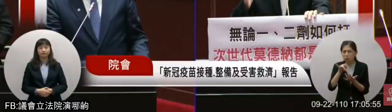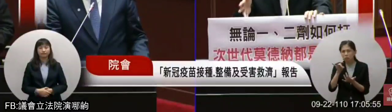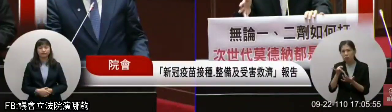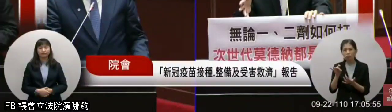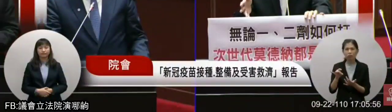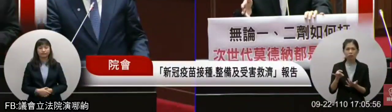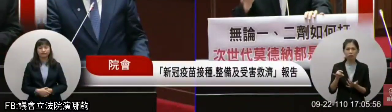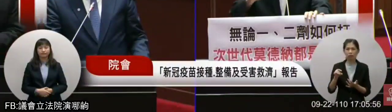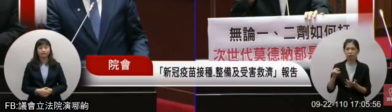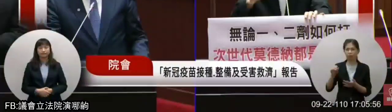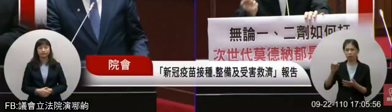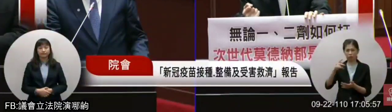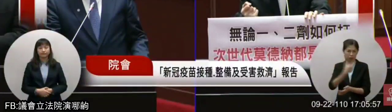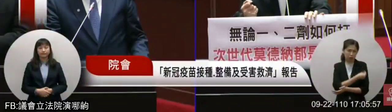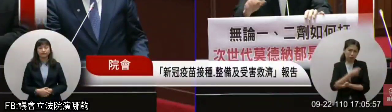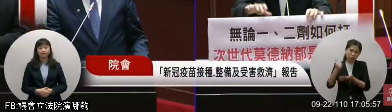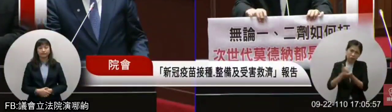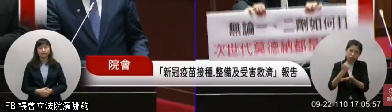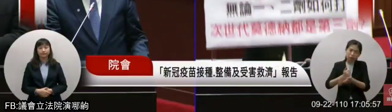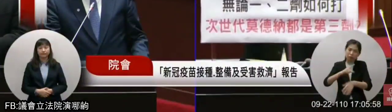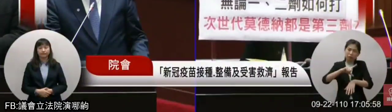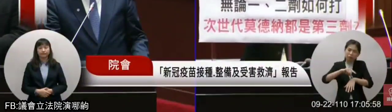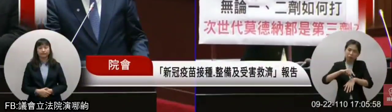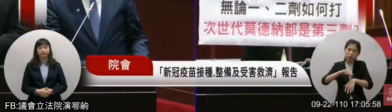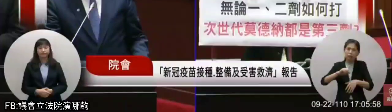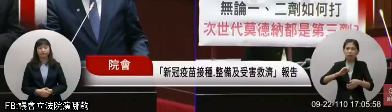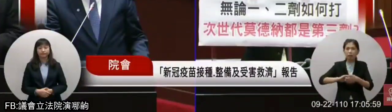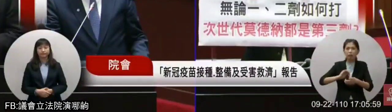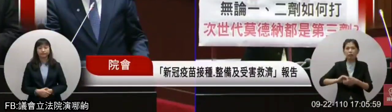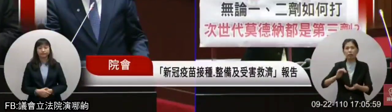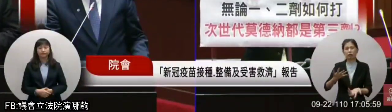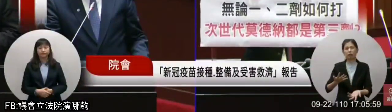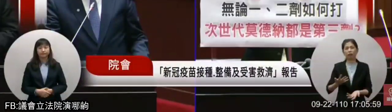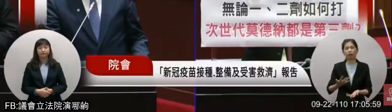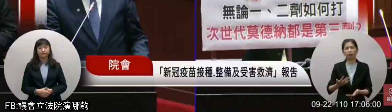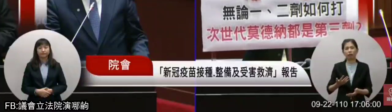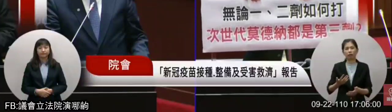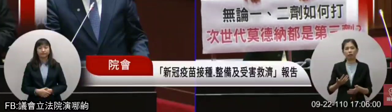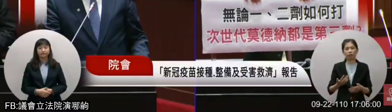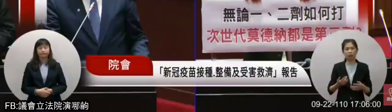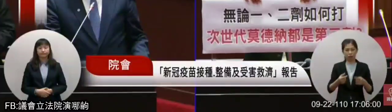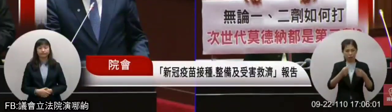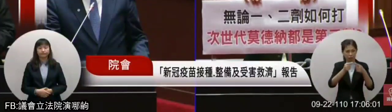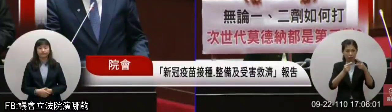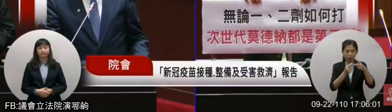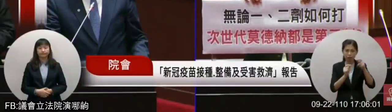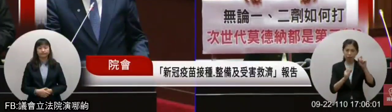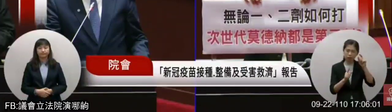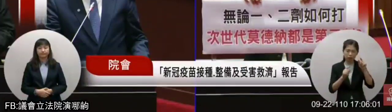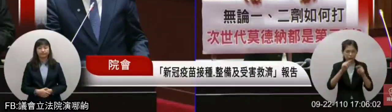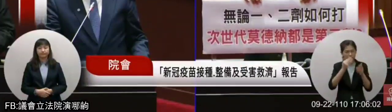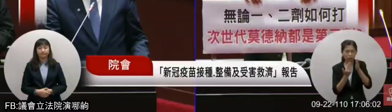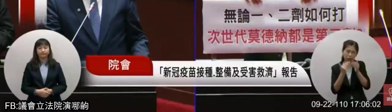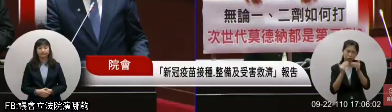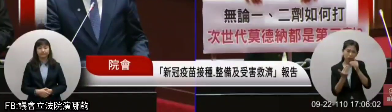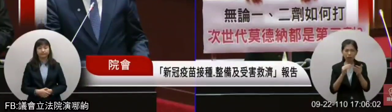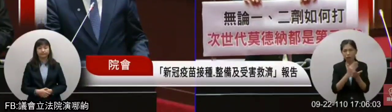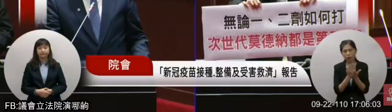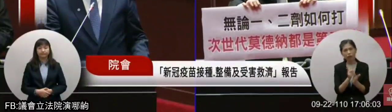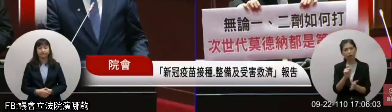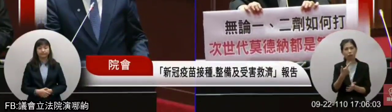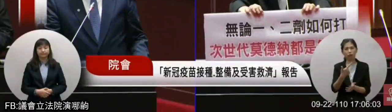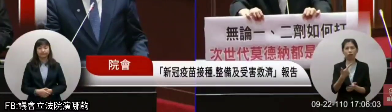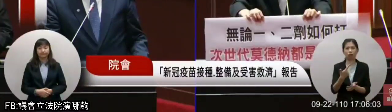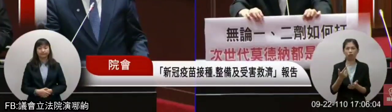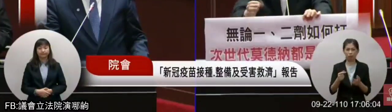又会不一样。我说那十六种情形绝对不可能每一种都可以次世代莫德纳第三剂嘛，绝对不